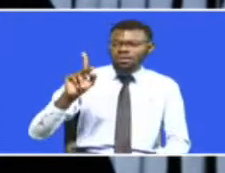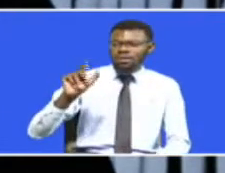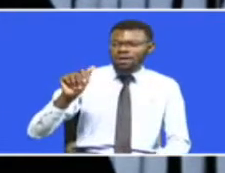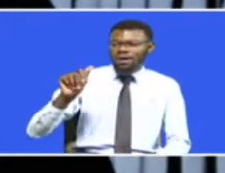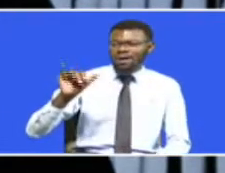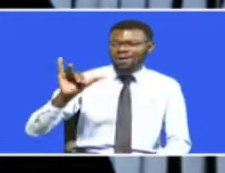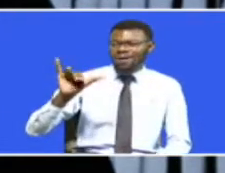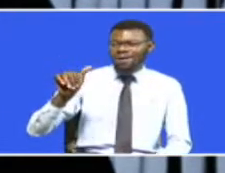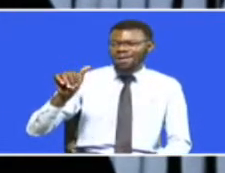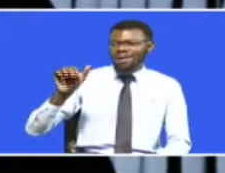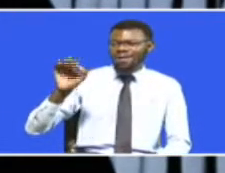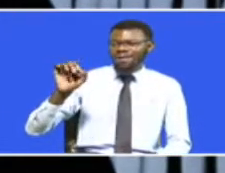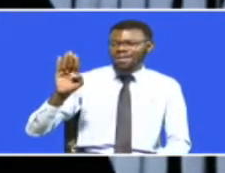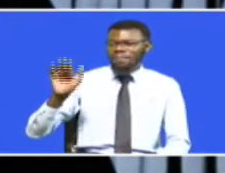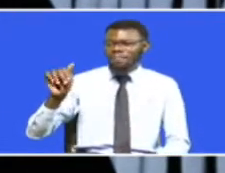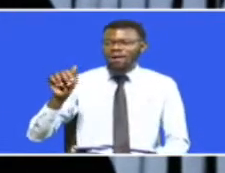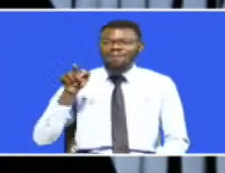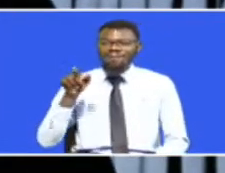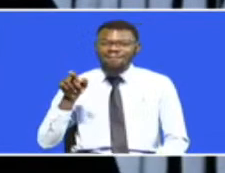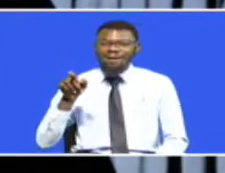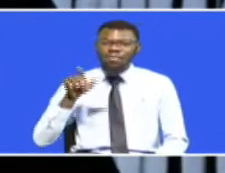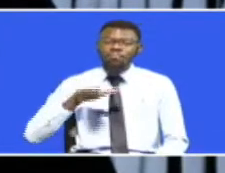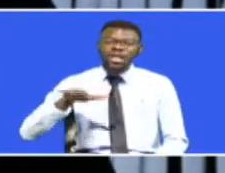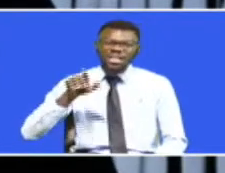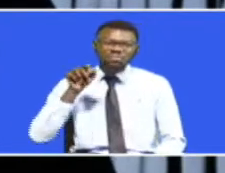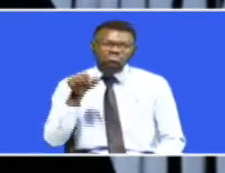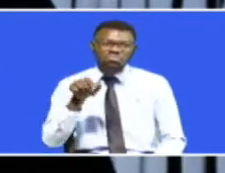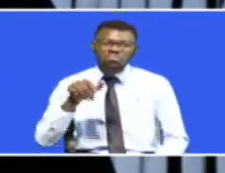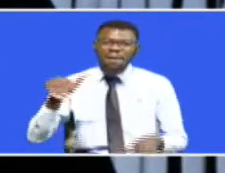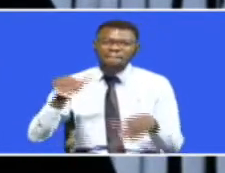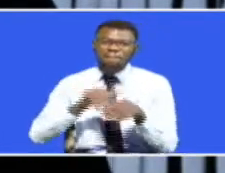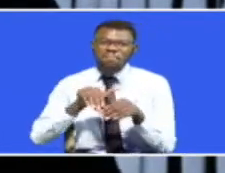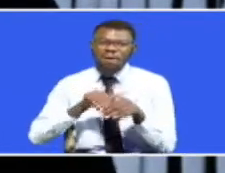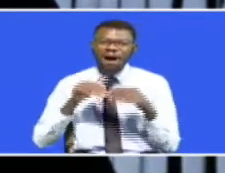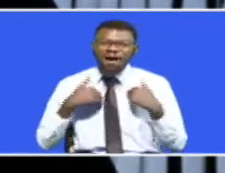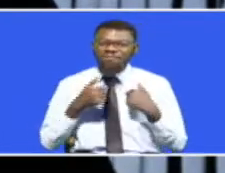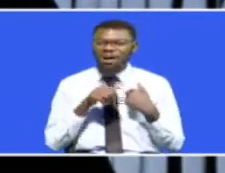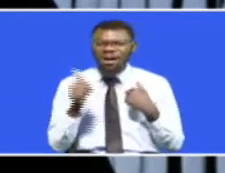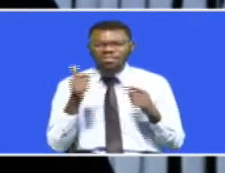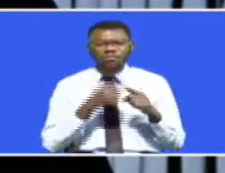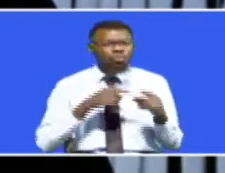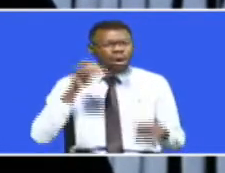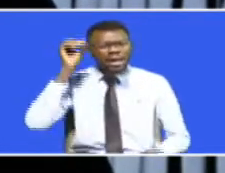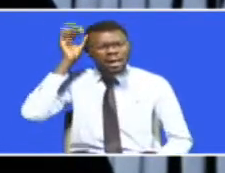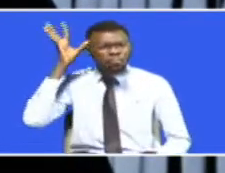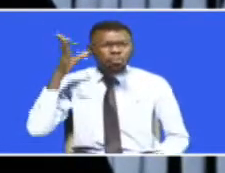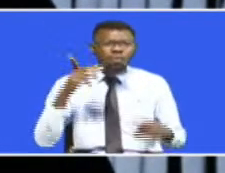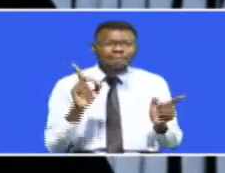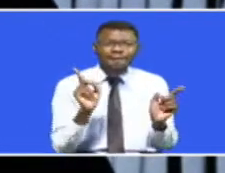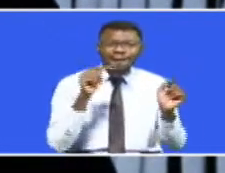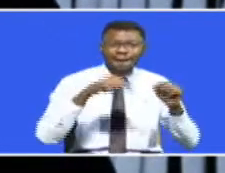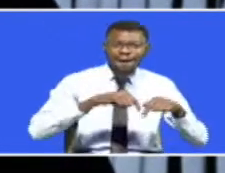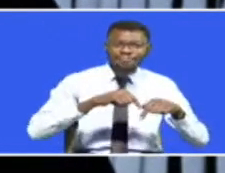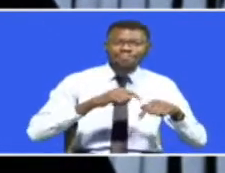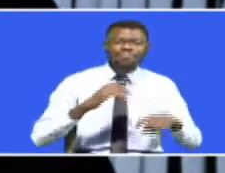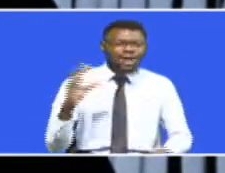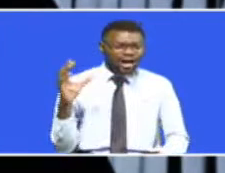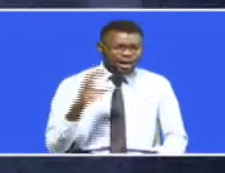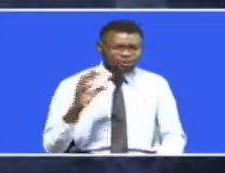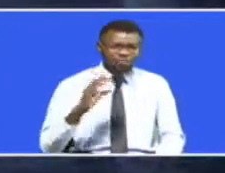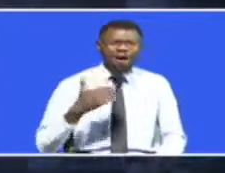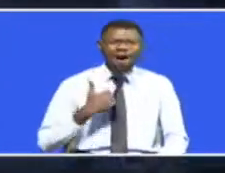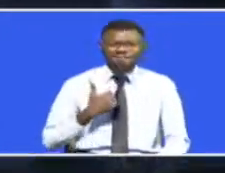kusaidia. Kuna Wakayaba, kuna Wakiambuko. Kuna kila mtu akona wateja wake wale anapaka